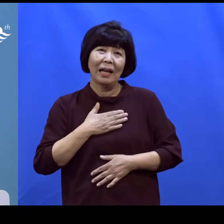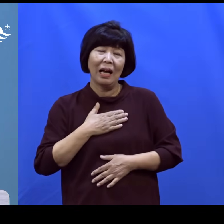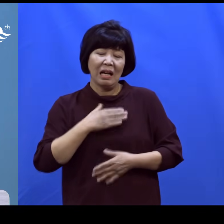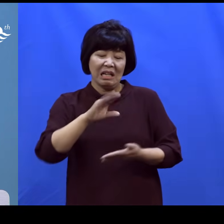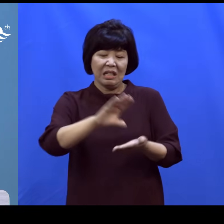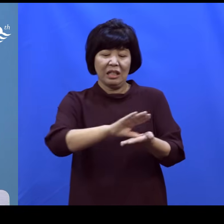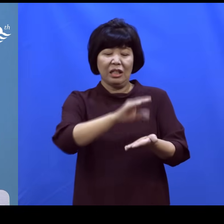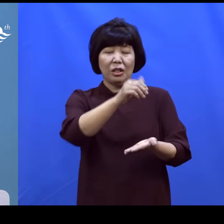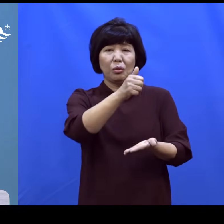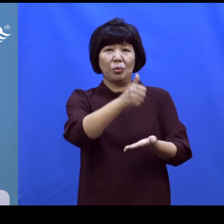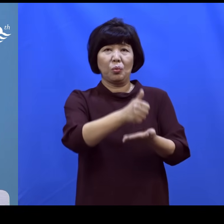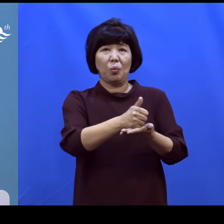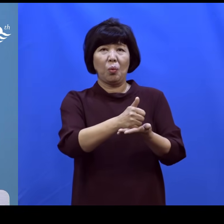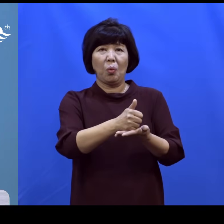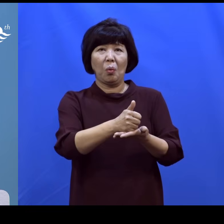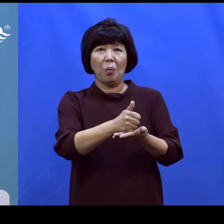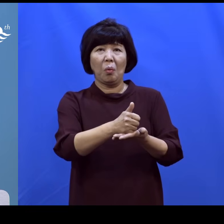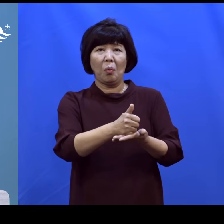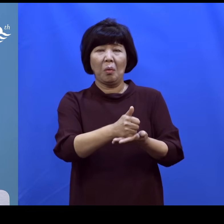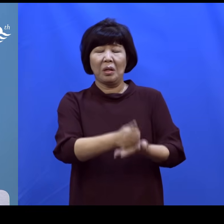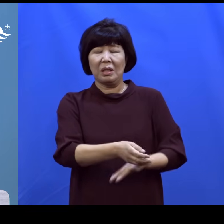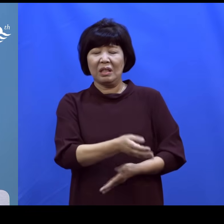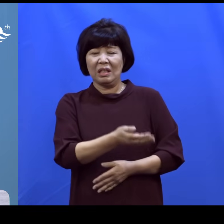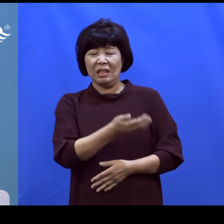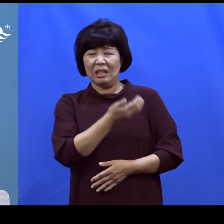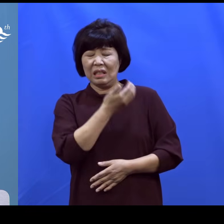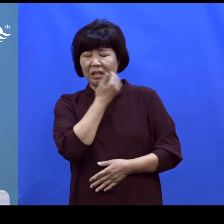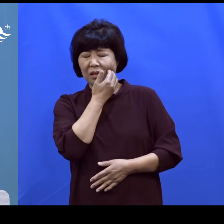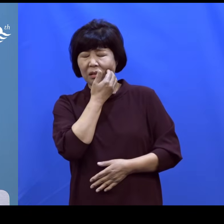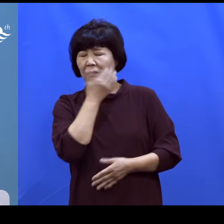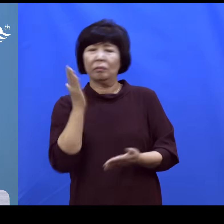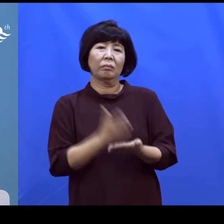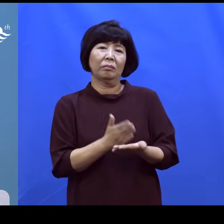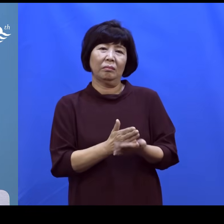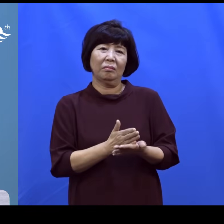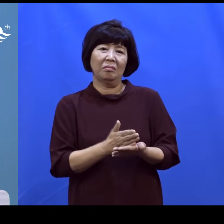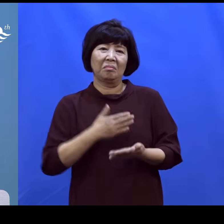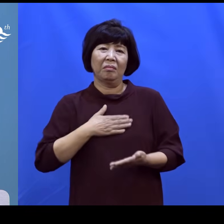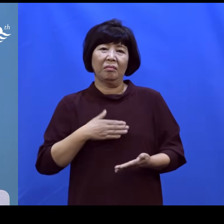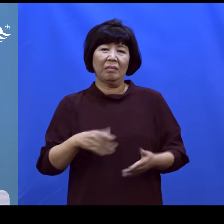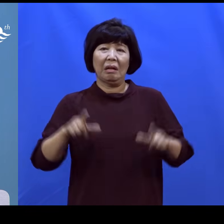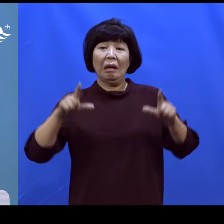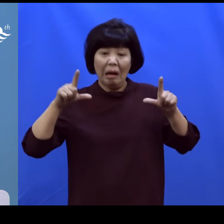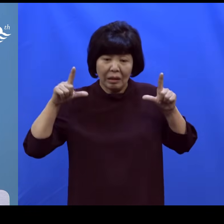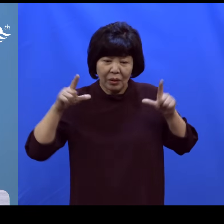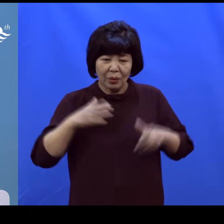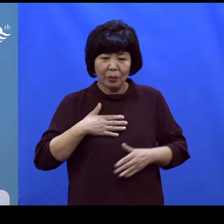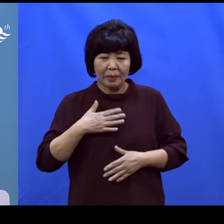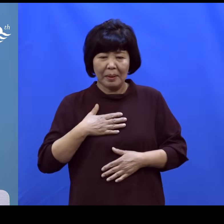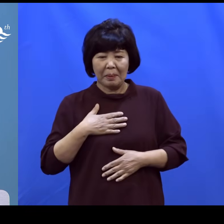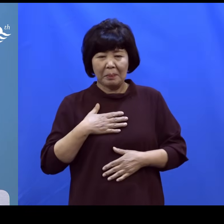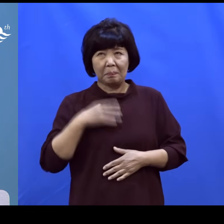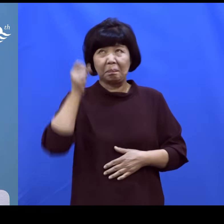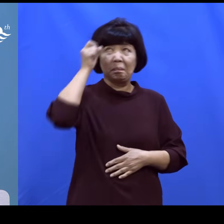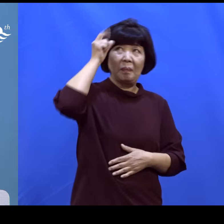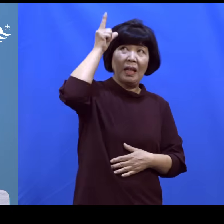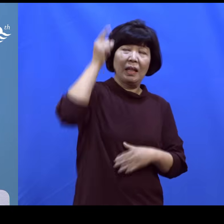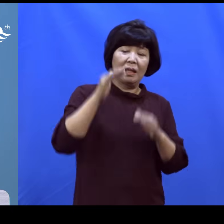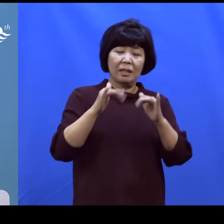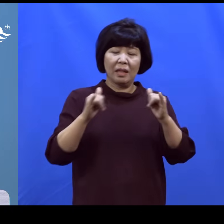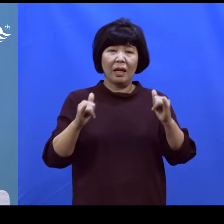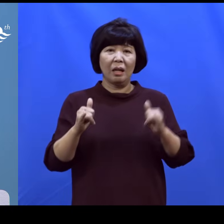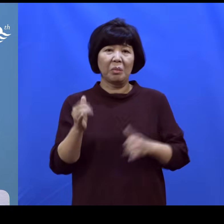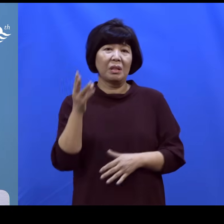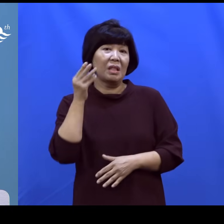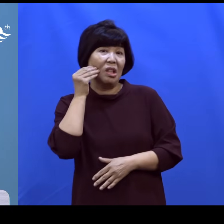것처럼 메시아 신드롬에 빠져있는, 나를 극대화하고 내가 대단한 사람일 것처럼